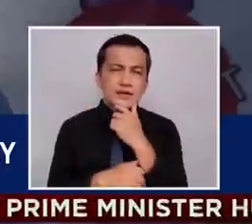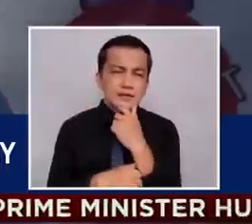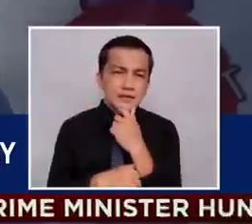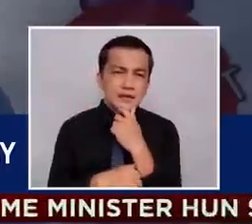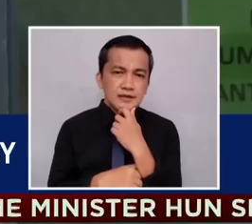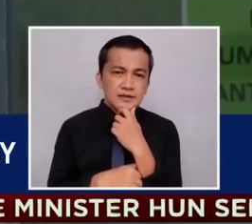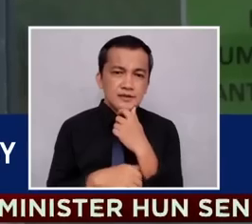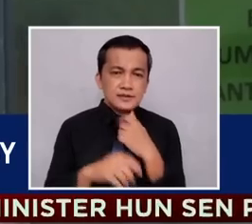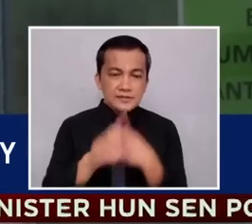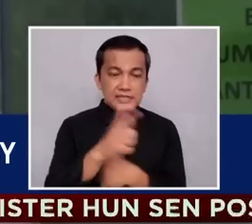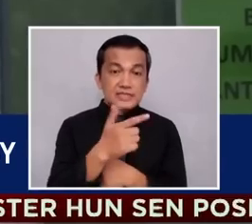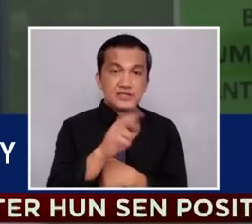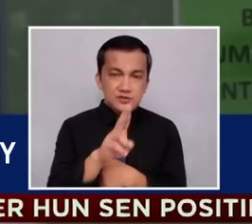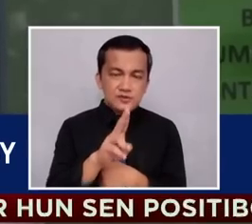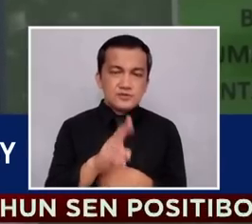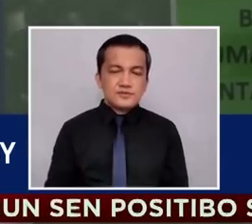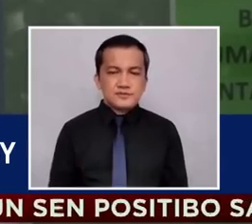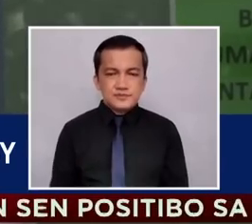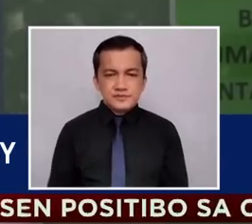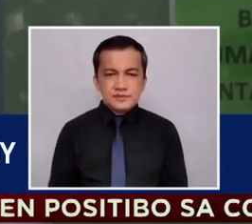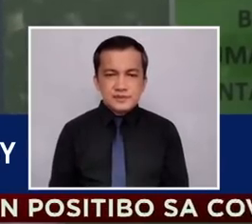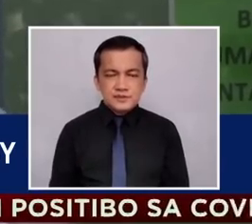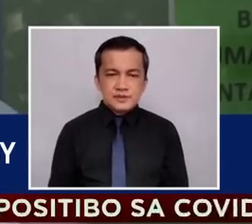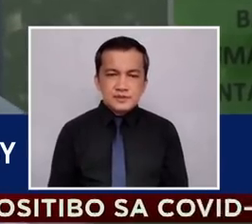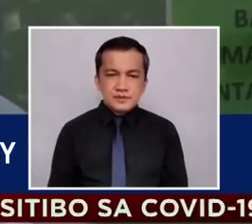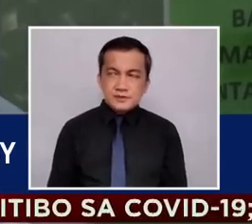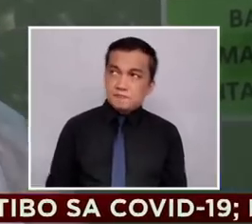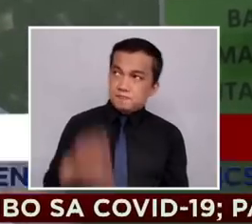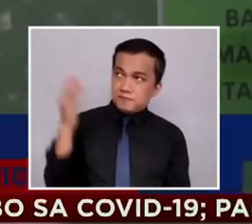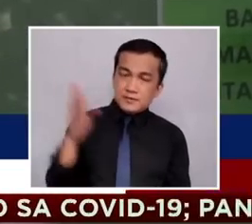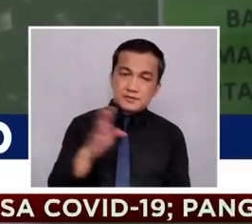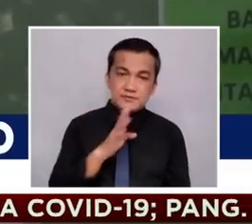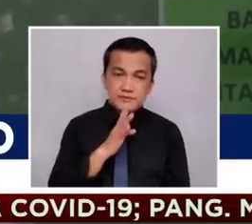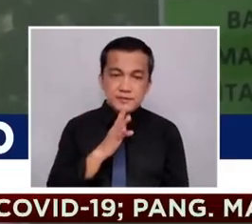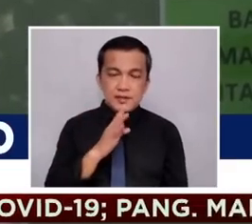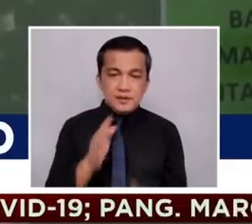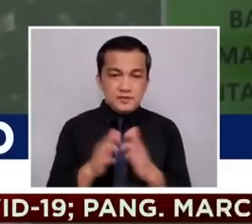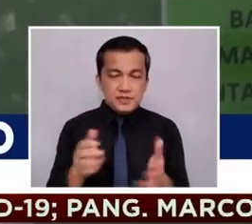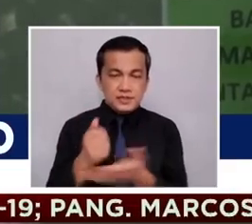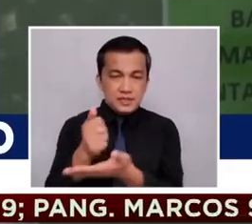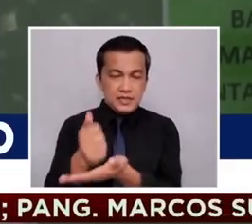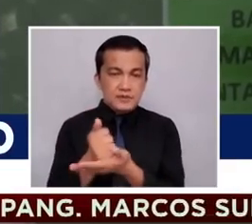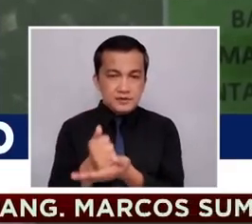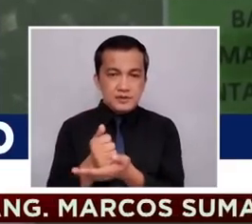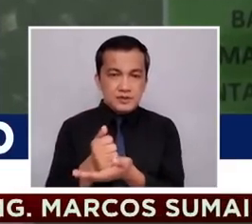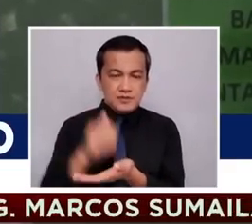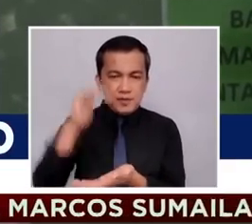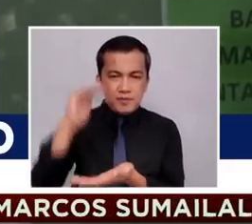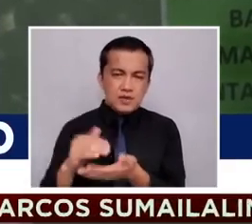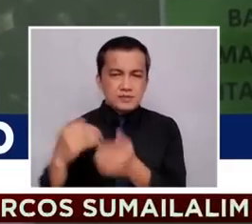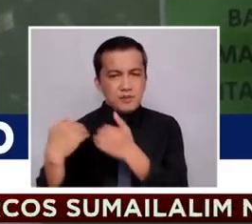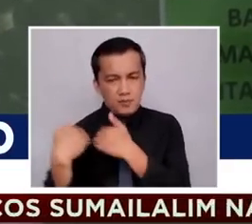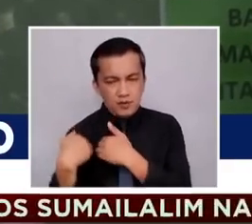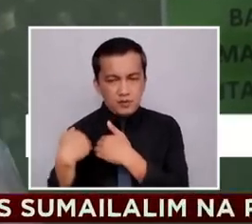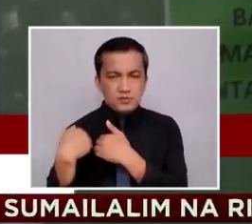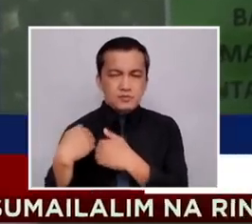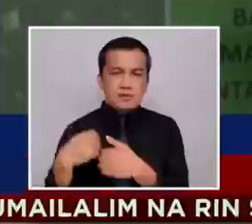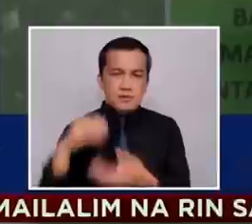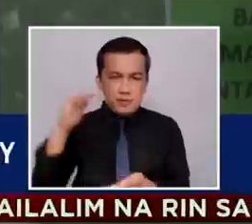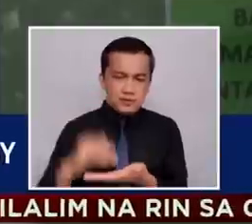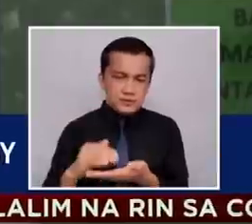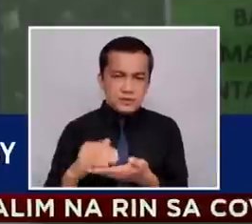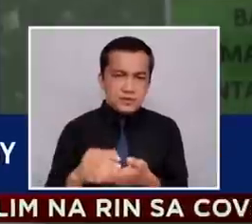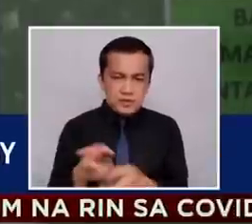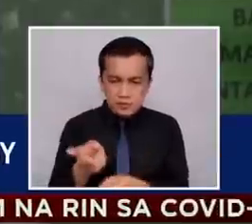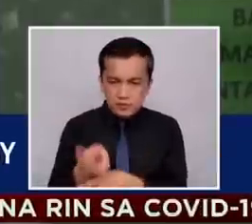local government. It's a big help na rin para mabawasan na rin yung load, para matutukan natin yung mga patients